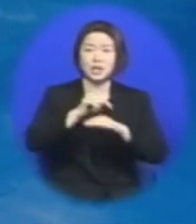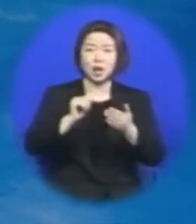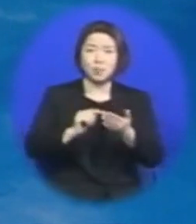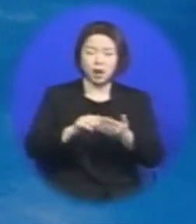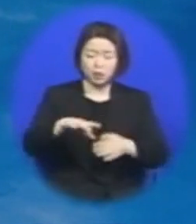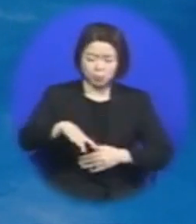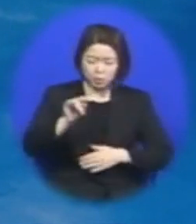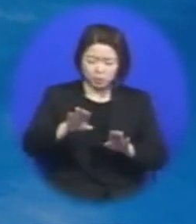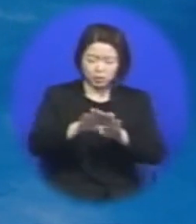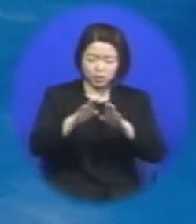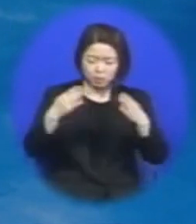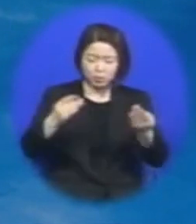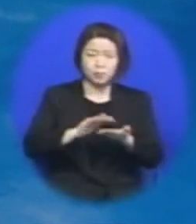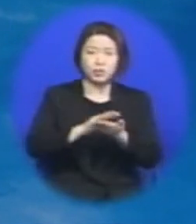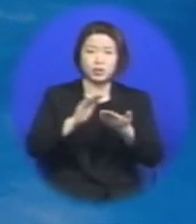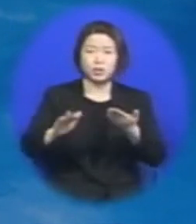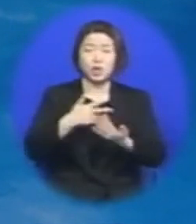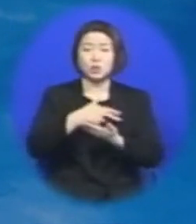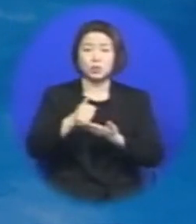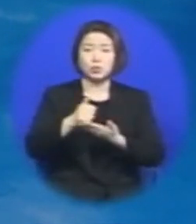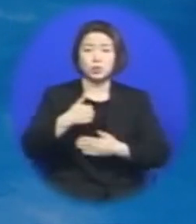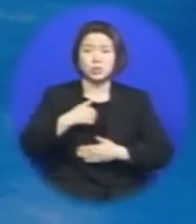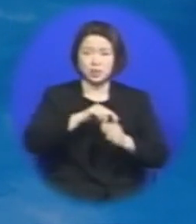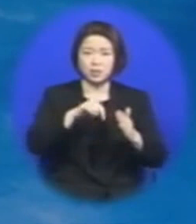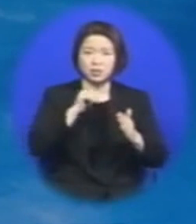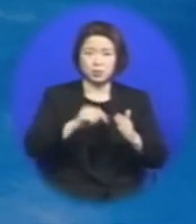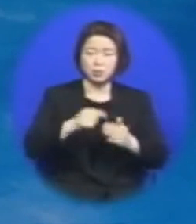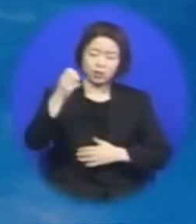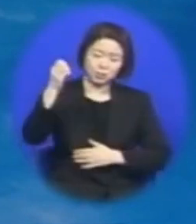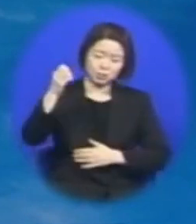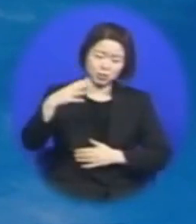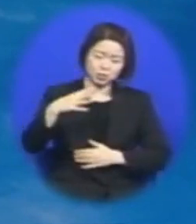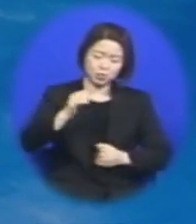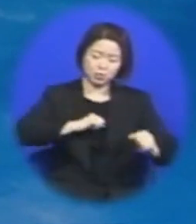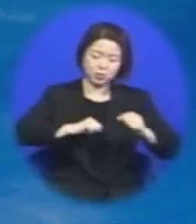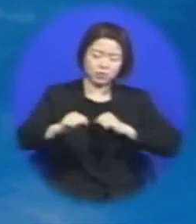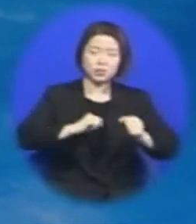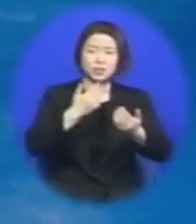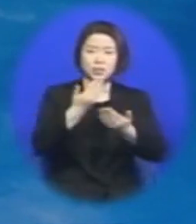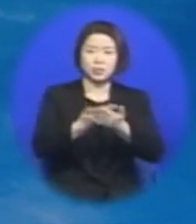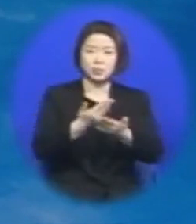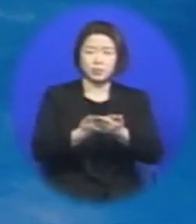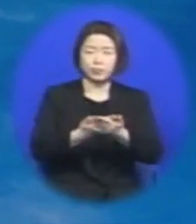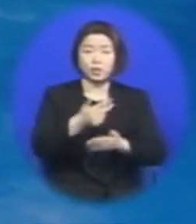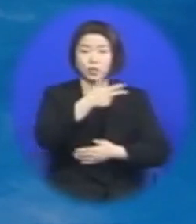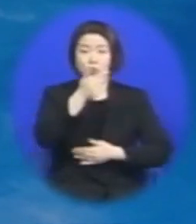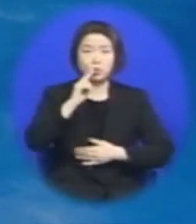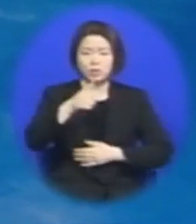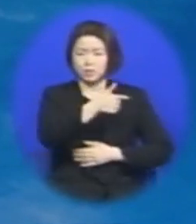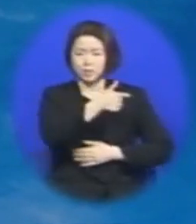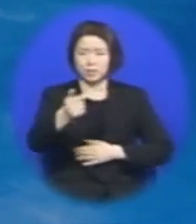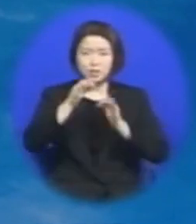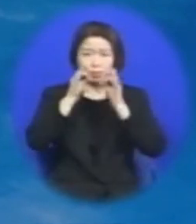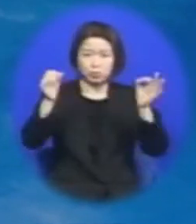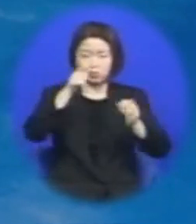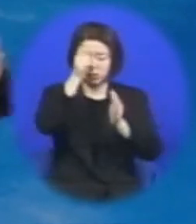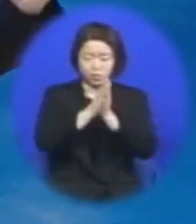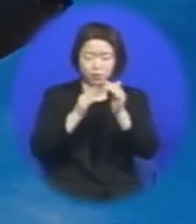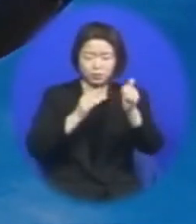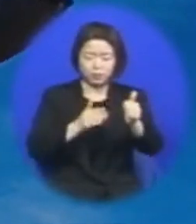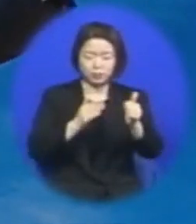먼저 엽니다 주님 제 속에 빛으로 역사하소서 우리 주여 한번 크게 부르짖고